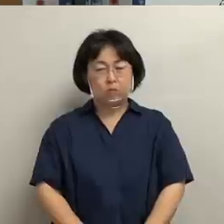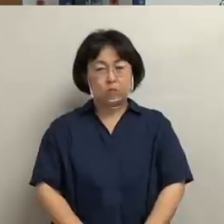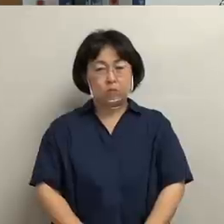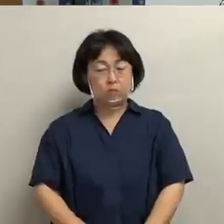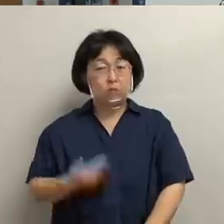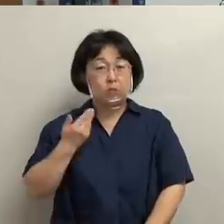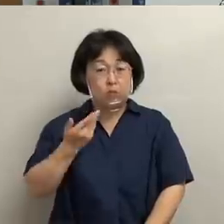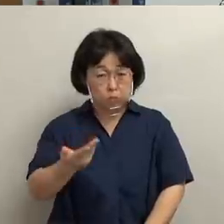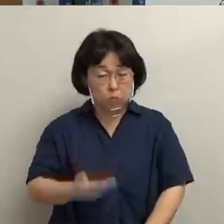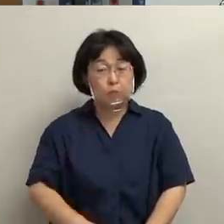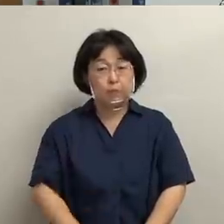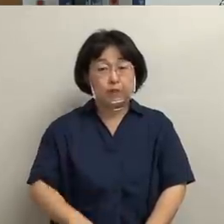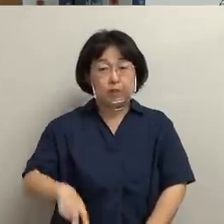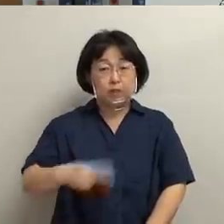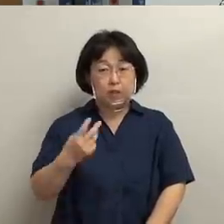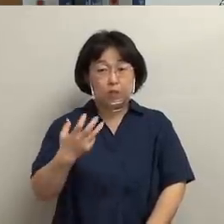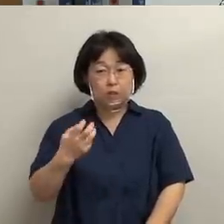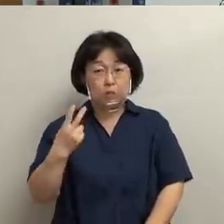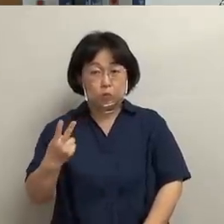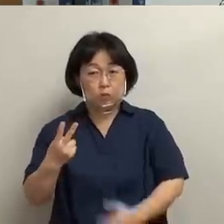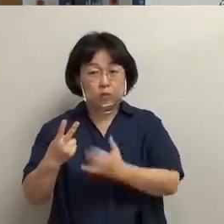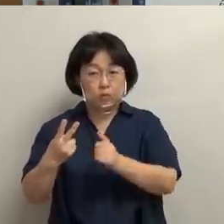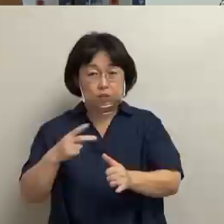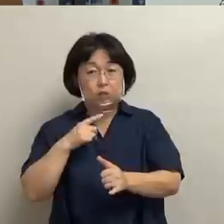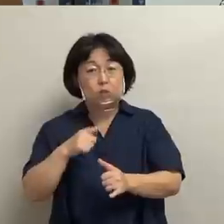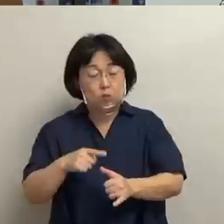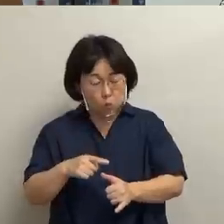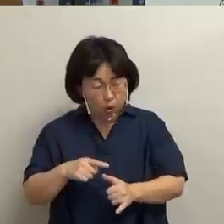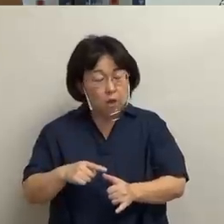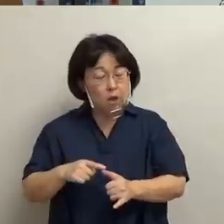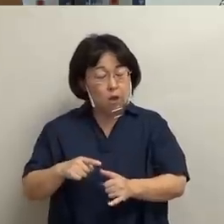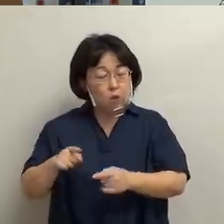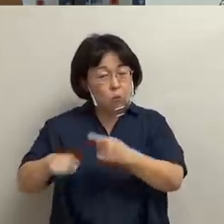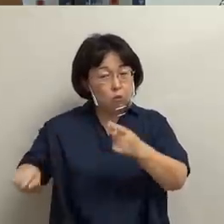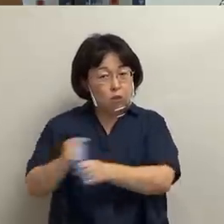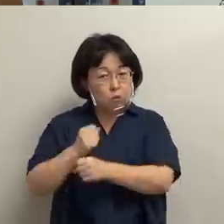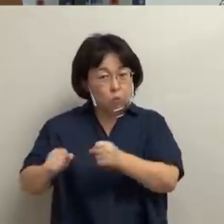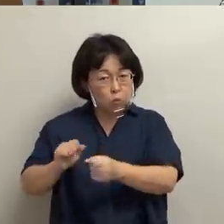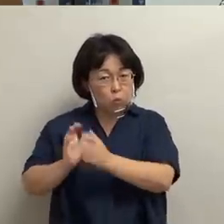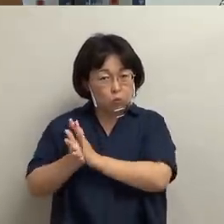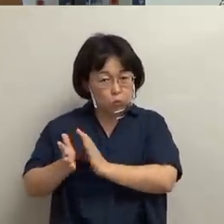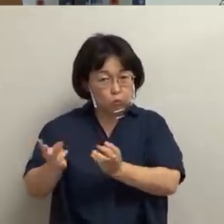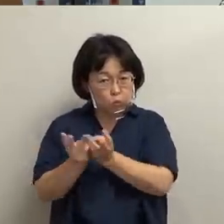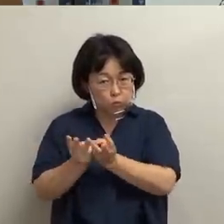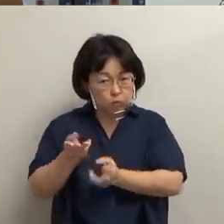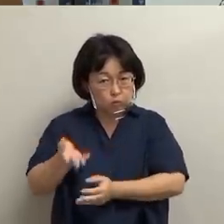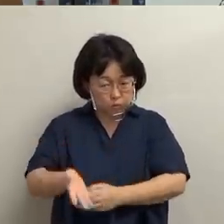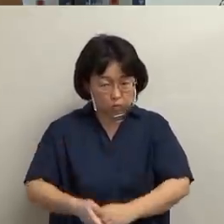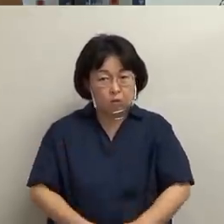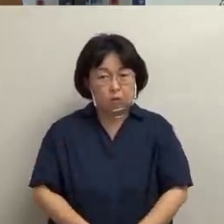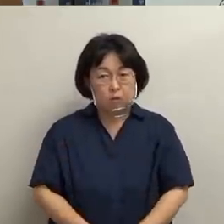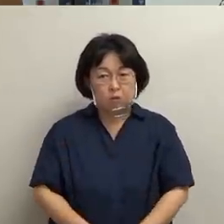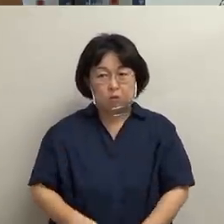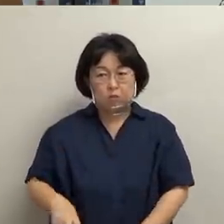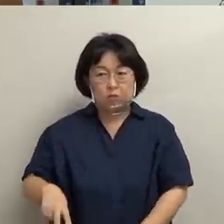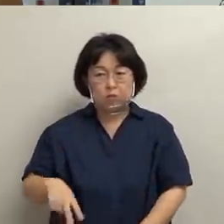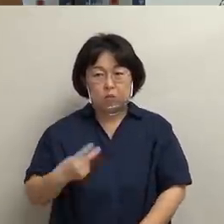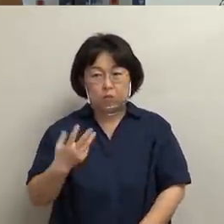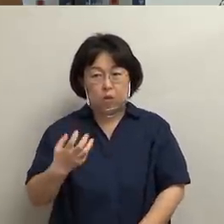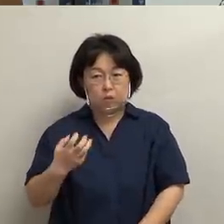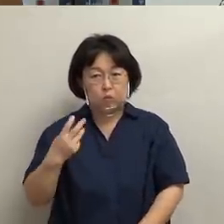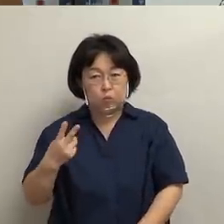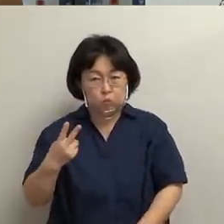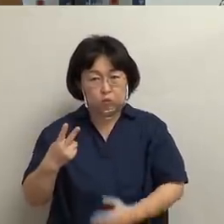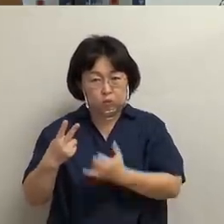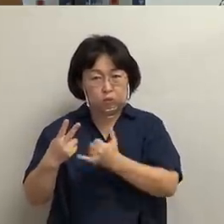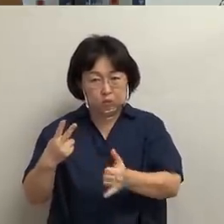そのあの280人とも殺そうからの数字ということですかねそうですね今回出てきた妻の宮徒歩8人の